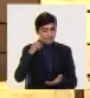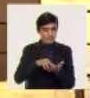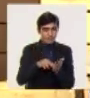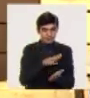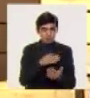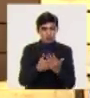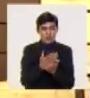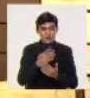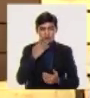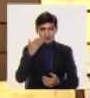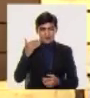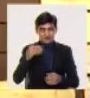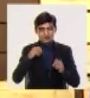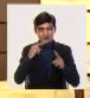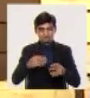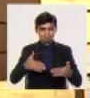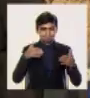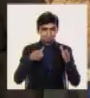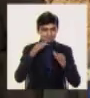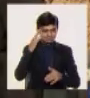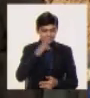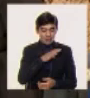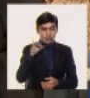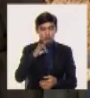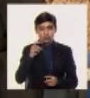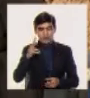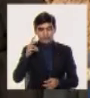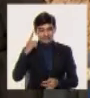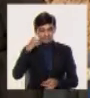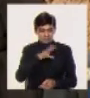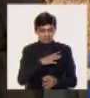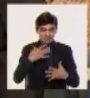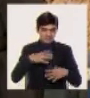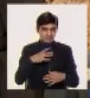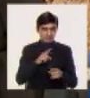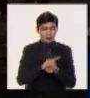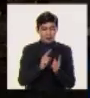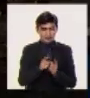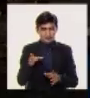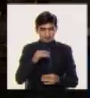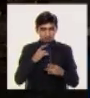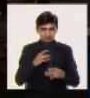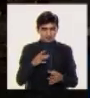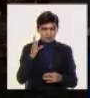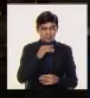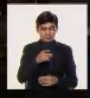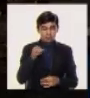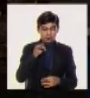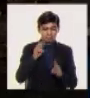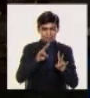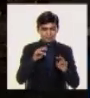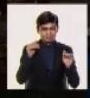новой туристической меккой. Но у историков такие идеи вызывают только гнев и возмущение. Работы проводит РГП